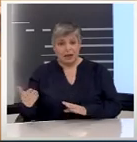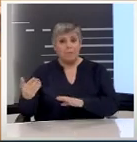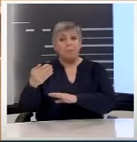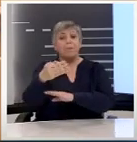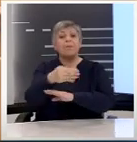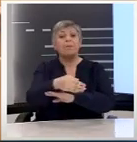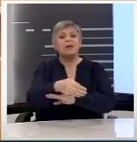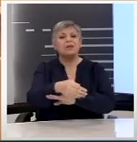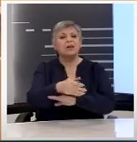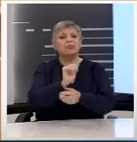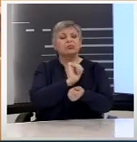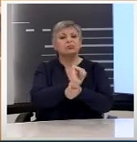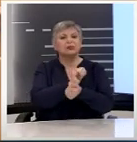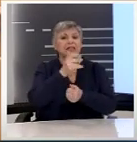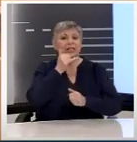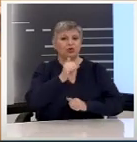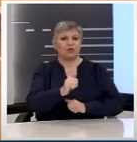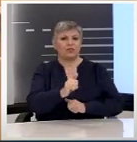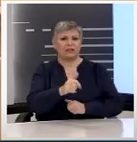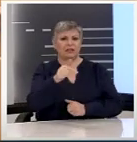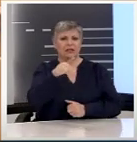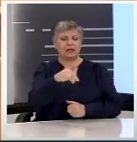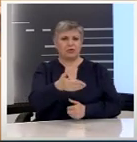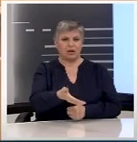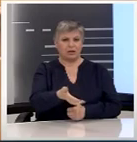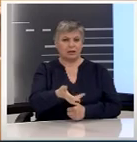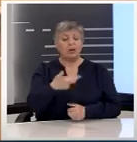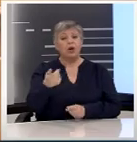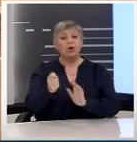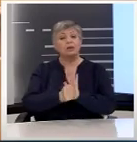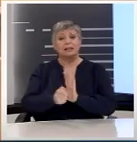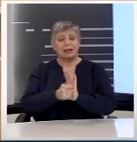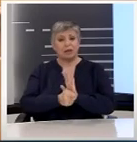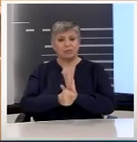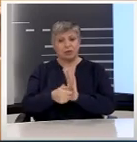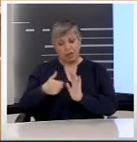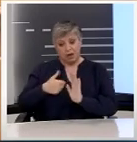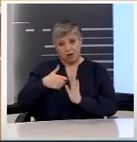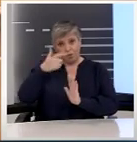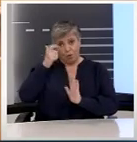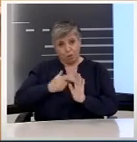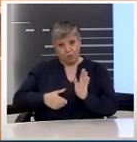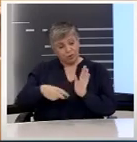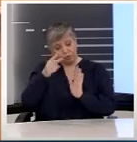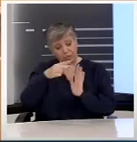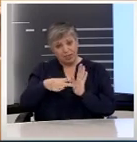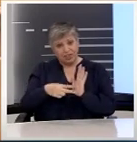περιλαμβάνεται στο πόρισμα. Δεν περιλαμβάνεται, εγώ δεν ξέρω να περιλαμβάνεται στο πόρισμα γιατί δεν το έχω δει. Σίγουρα όμως, κύριε Παπαθεοδόρου,